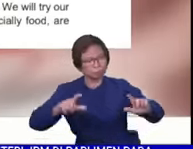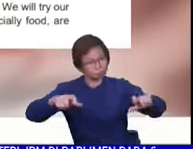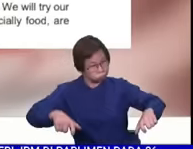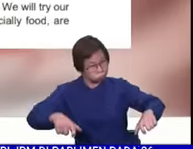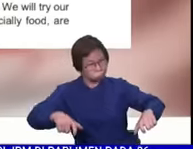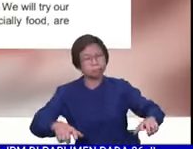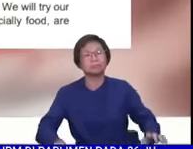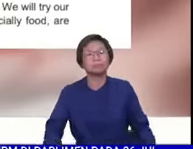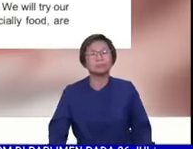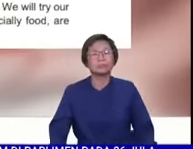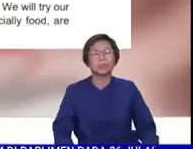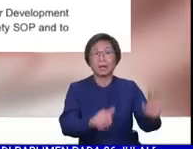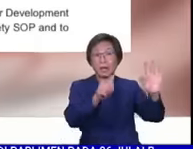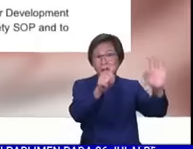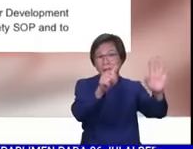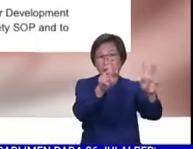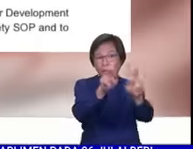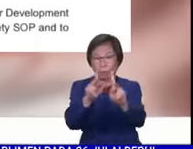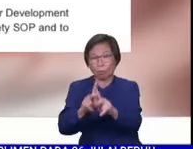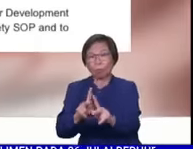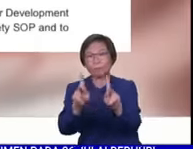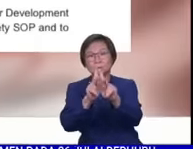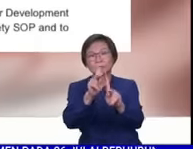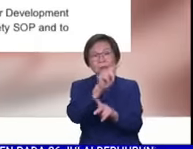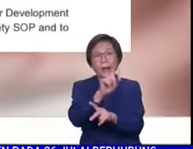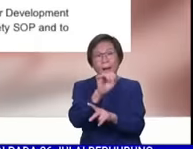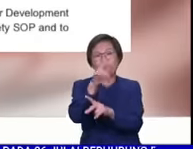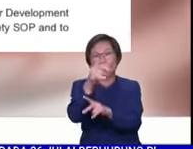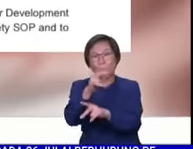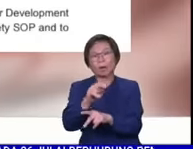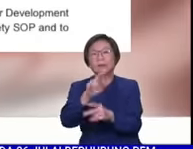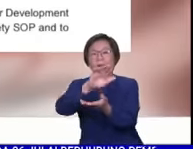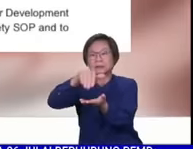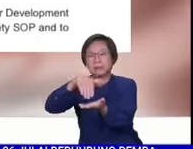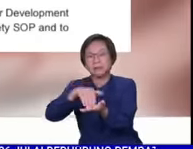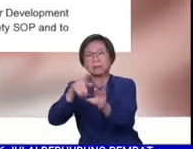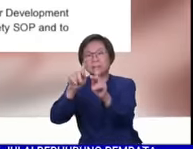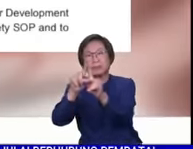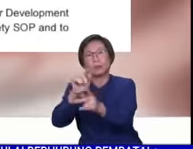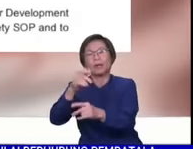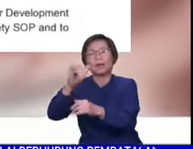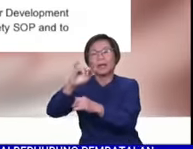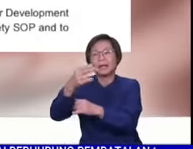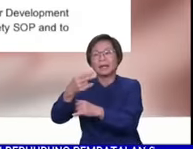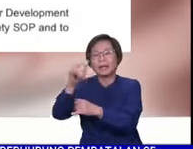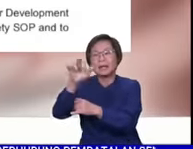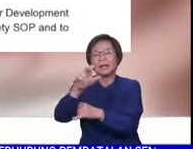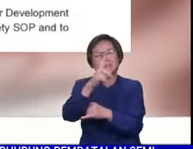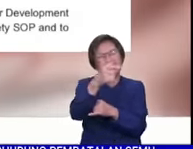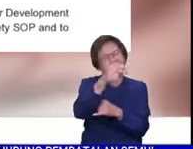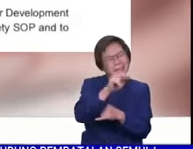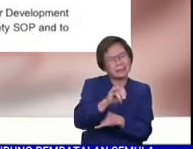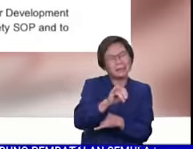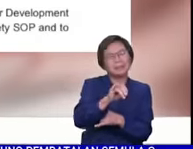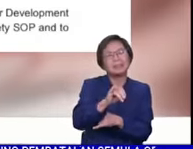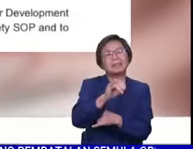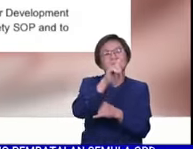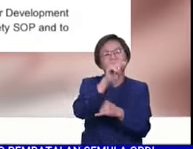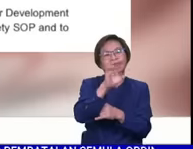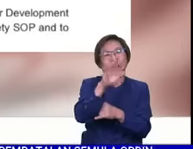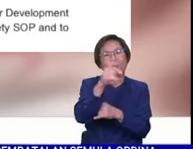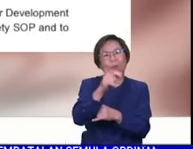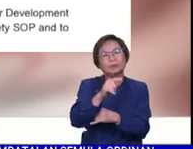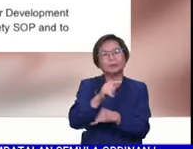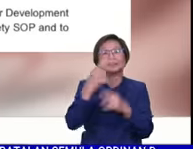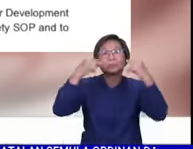VG pd6 kampung itu adalah Kampung tak bonlot tabuan tengah Tabuhan Hilir tabu Andani tabuan Cemerlang